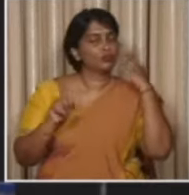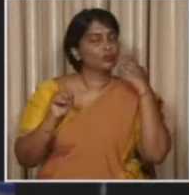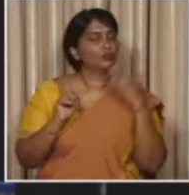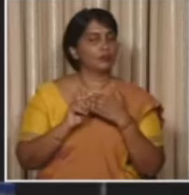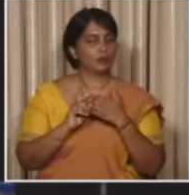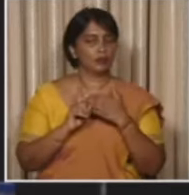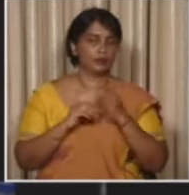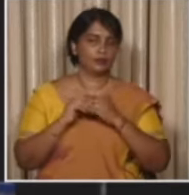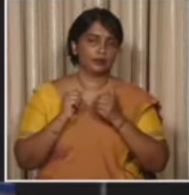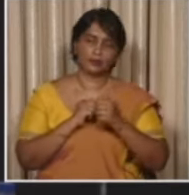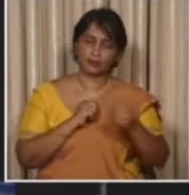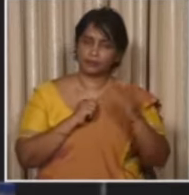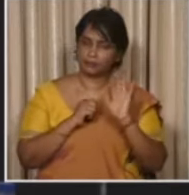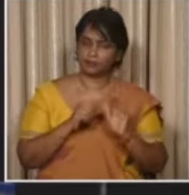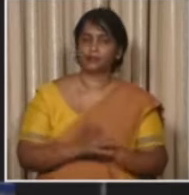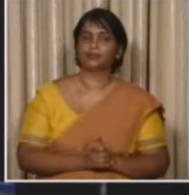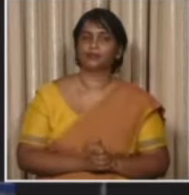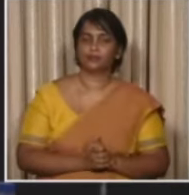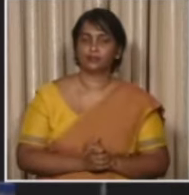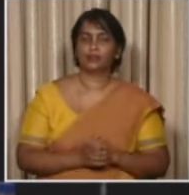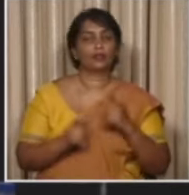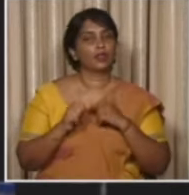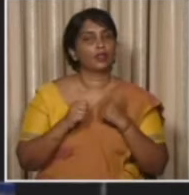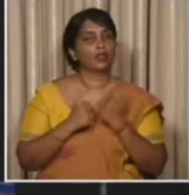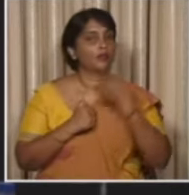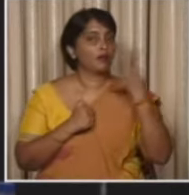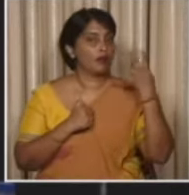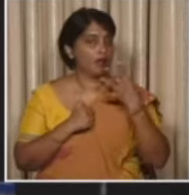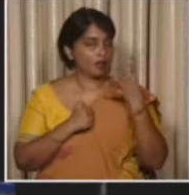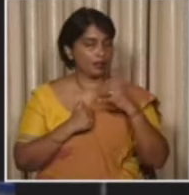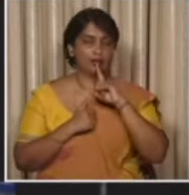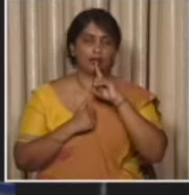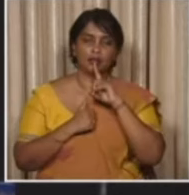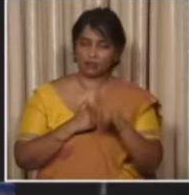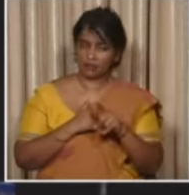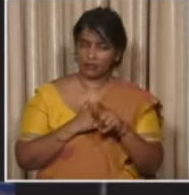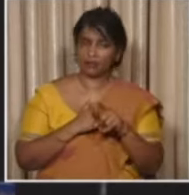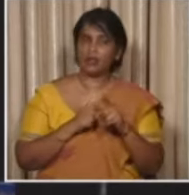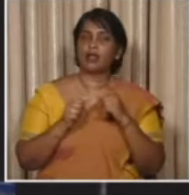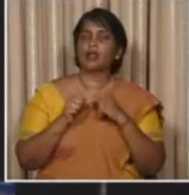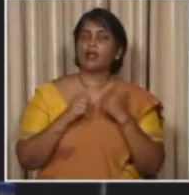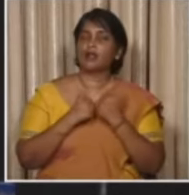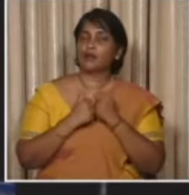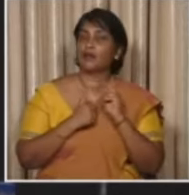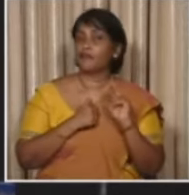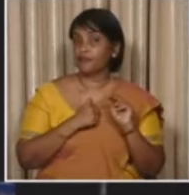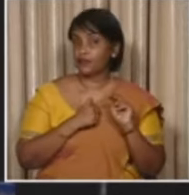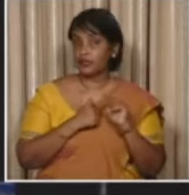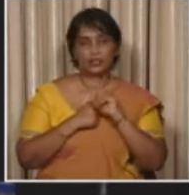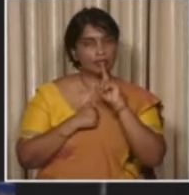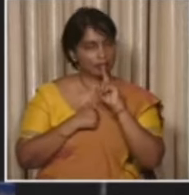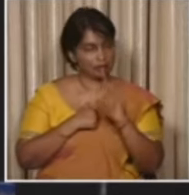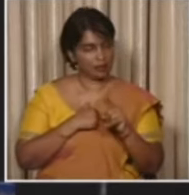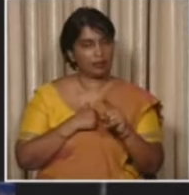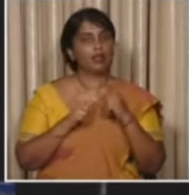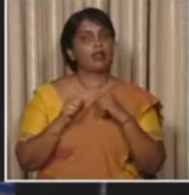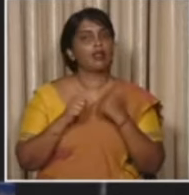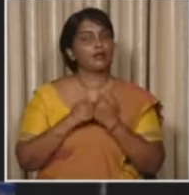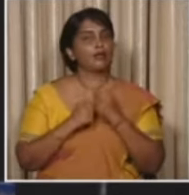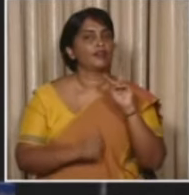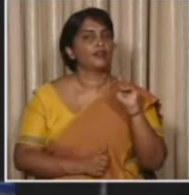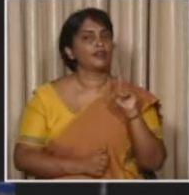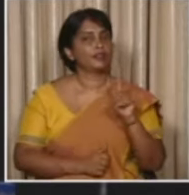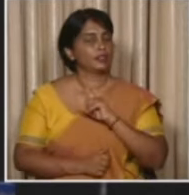කටයුතු කරන්න කියලා. අප්‍රේල් 4 වෙනිදා කියනවා, අප්‍රේල් 20 වෙනිදා කියනවා, අප්‍රේල් 21 වෙනිදා